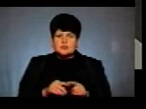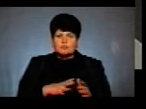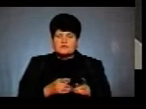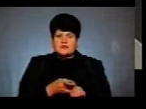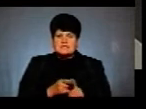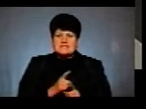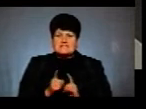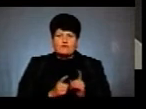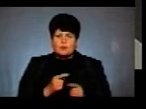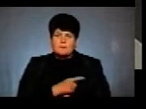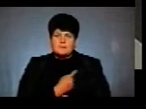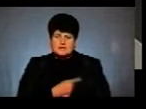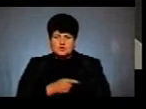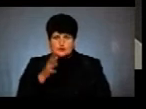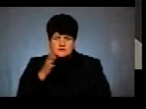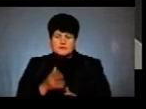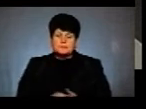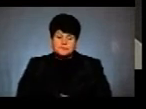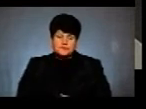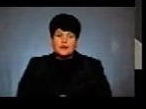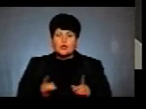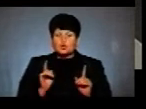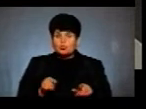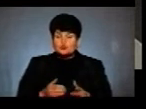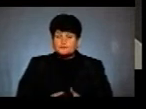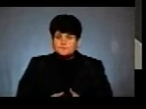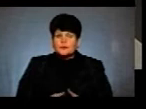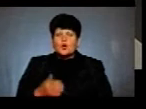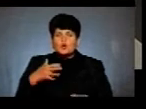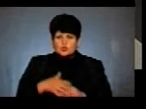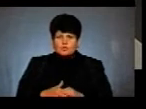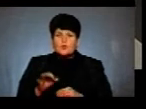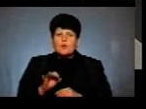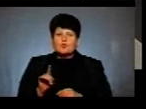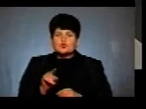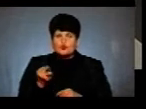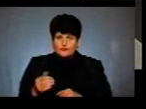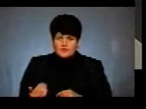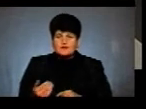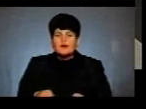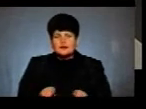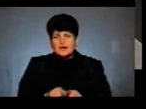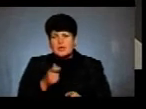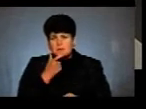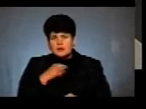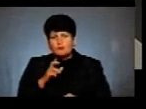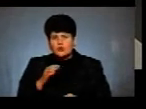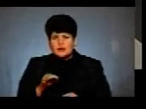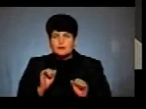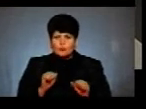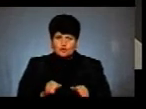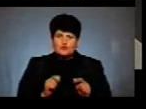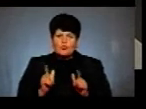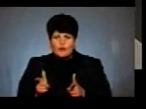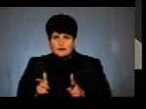у медичній освіті, взагалі змінам в медичній освіті. Тому розумію, про що він, але також, як і пан Богдан, можу з дечим погодитися, з